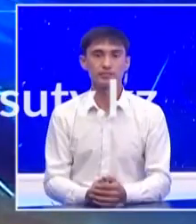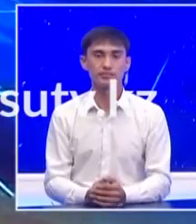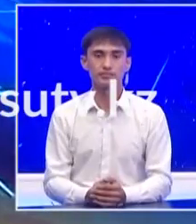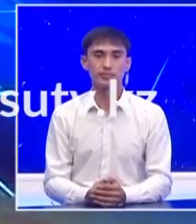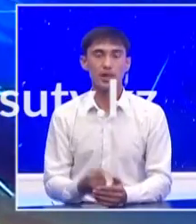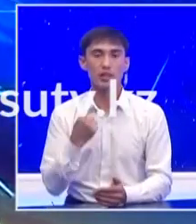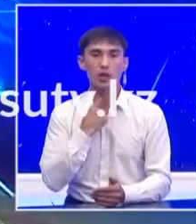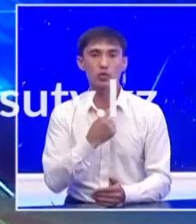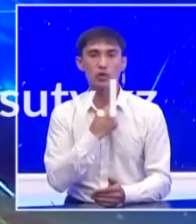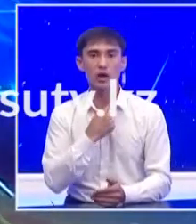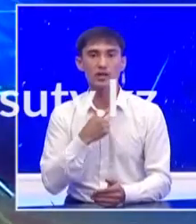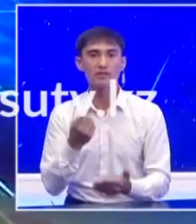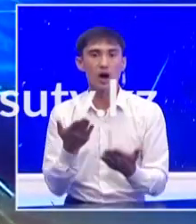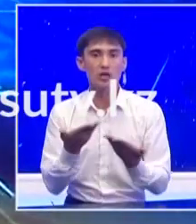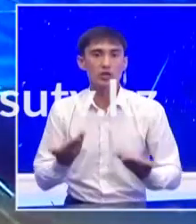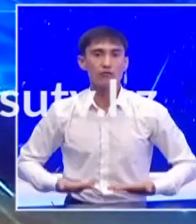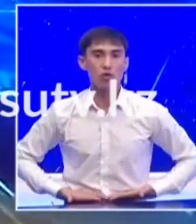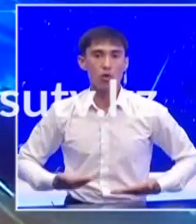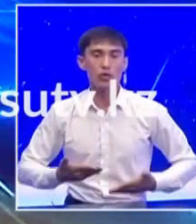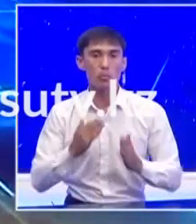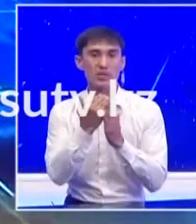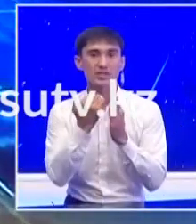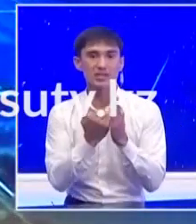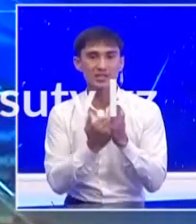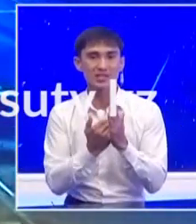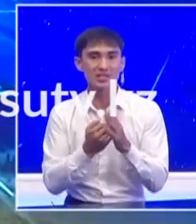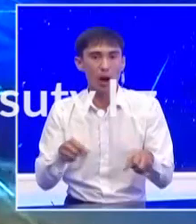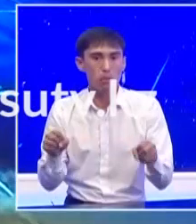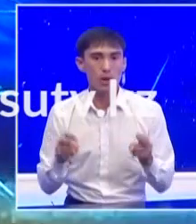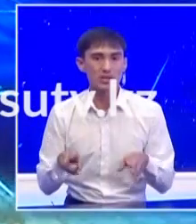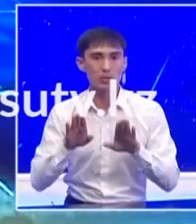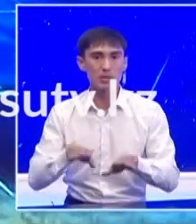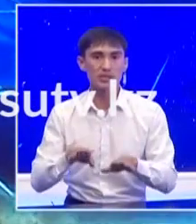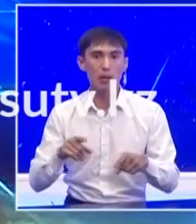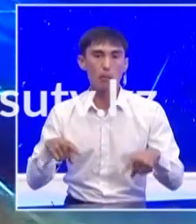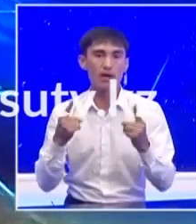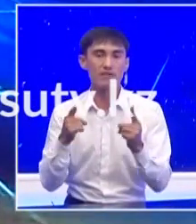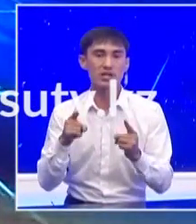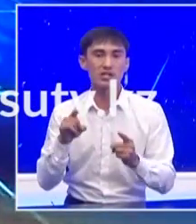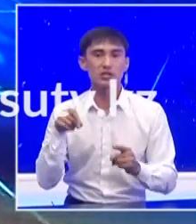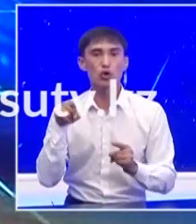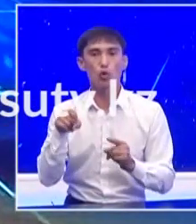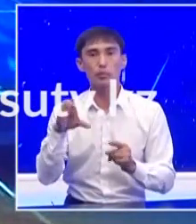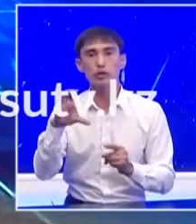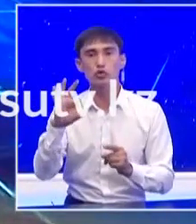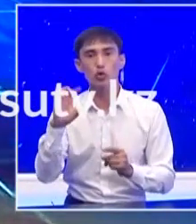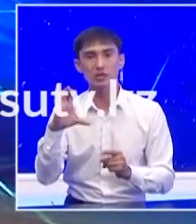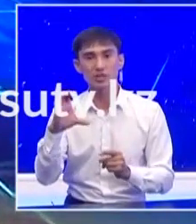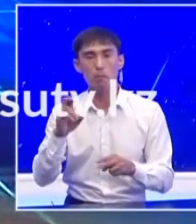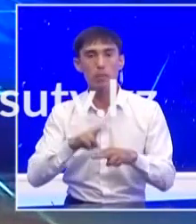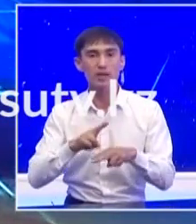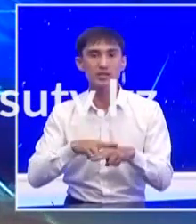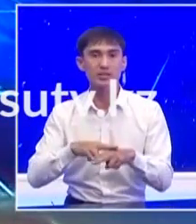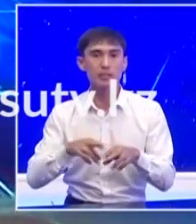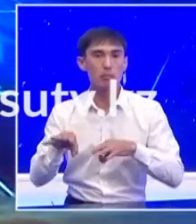В Талдыкургане в самых оживленных и по статистике криминогенных местах появились кнопки СОС. Полиция этот проект